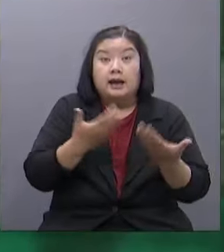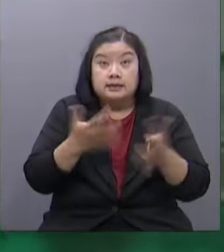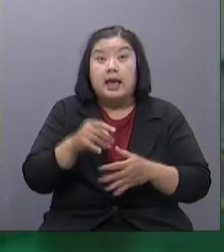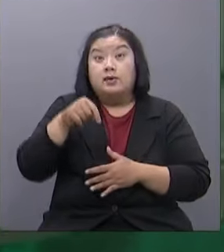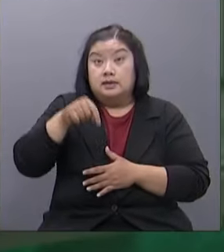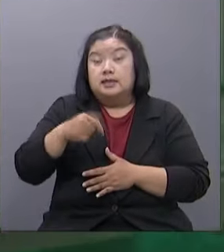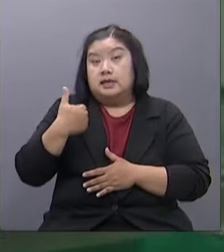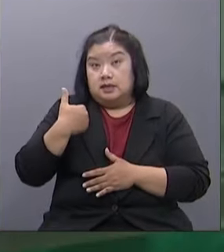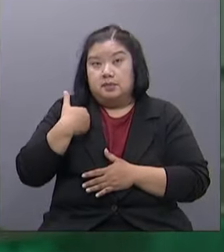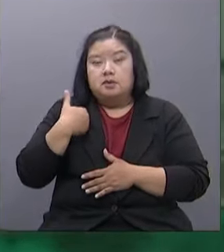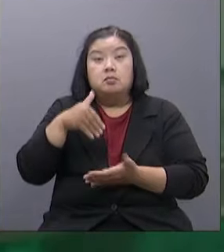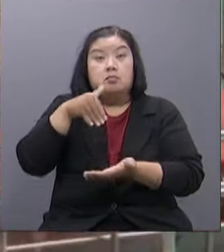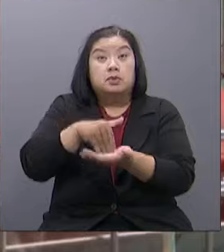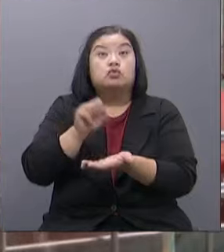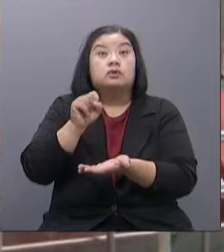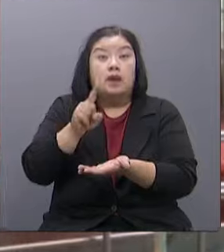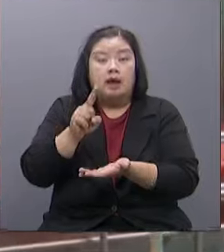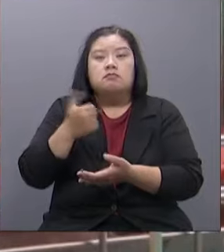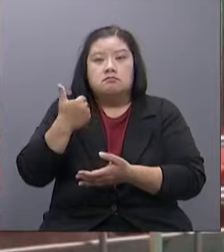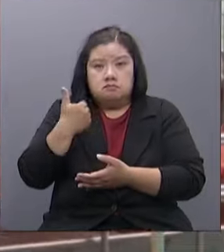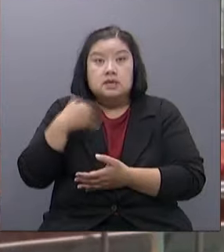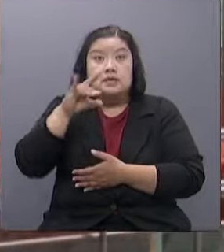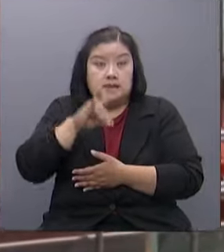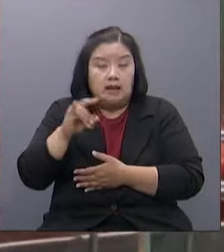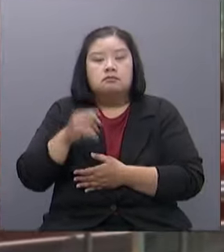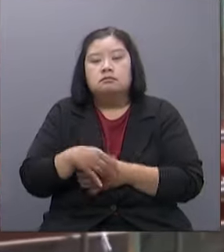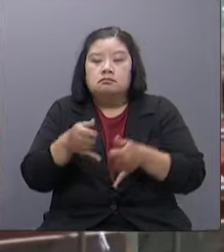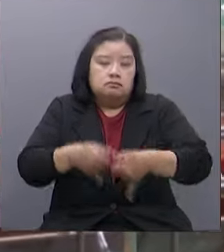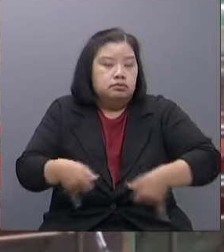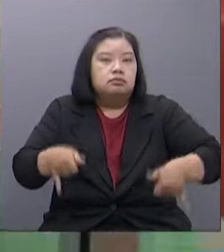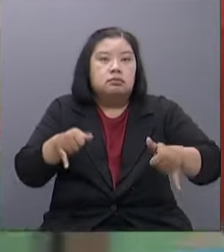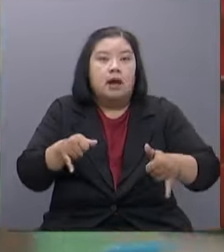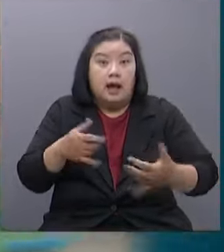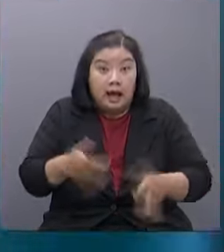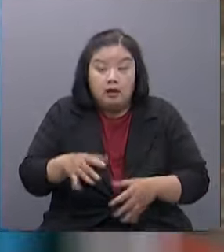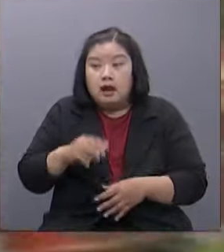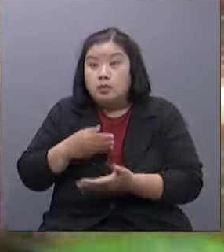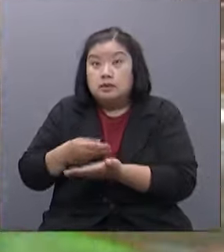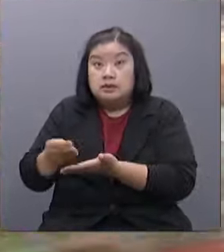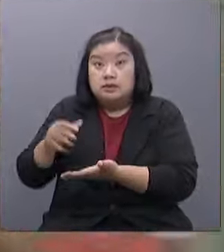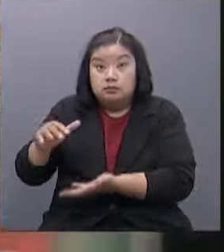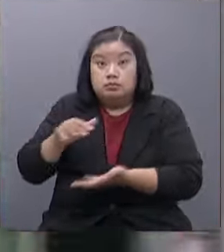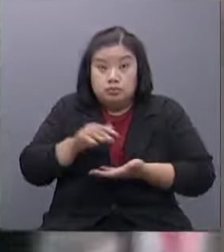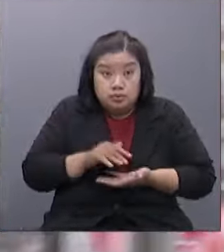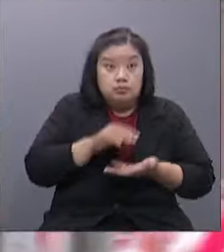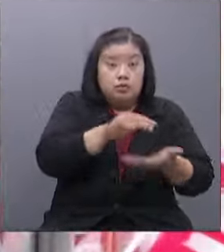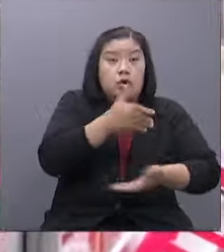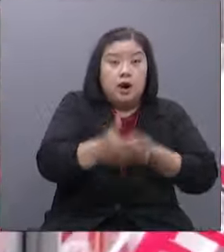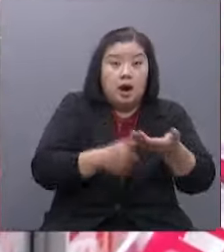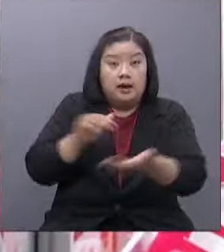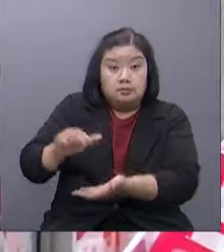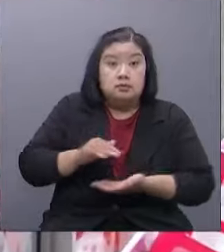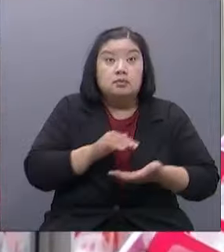ที่แล้วก็ซื้อมาขายไปนะครับเพราะฉะนั้นเนี่ยมันก็ในอุดมคติเนี่ยเราก็อยากจะให้มี